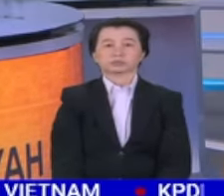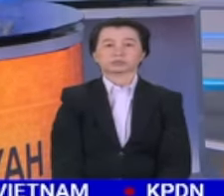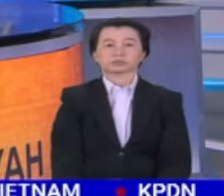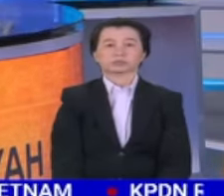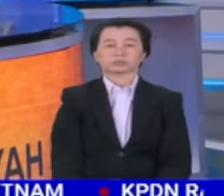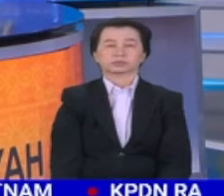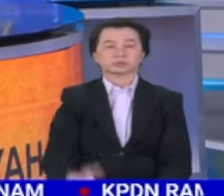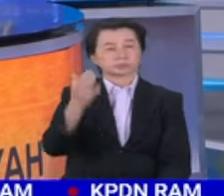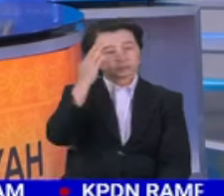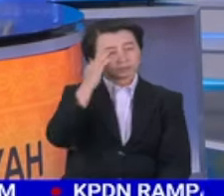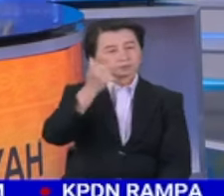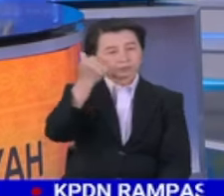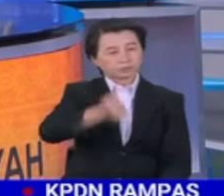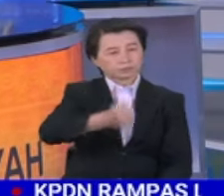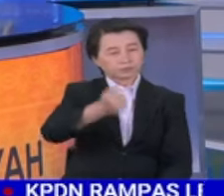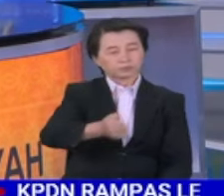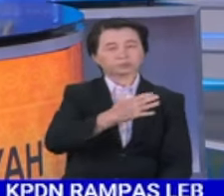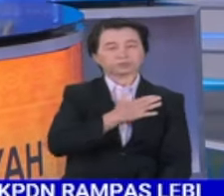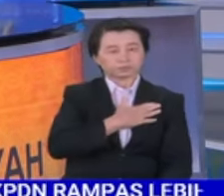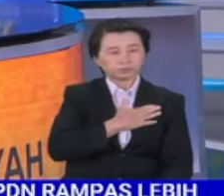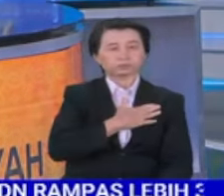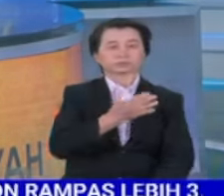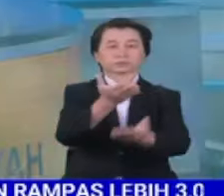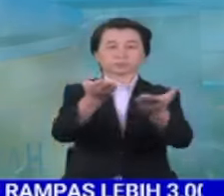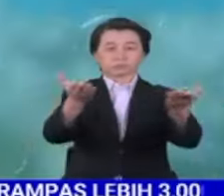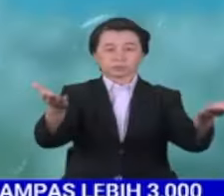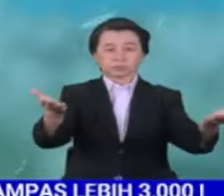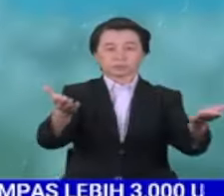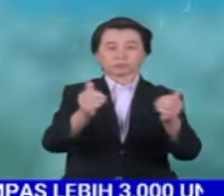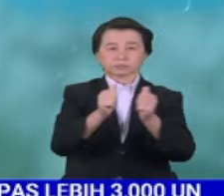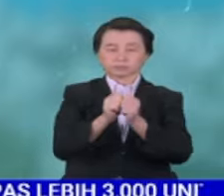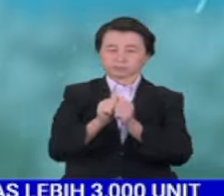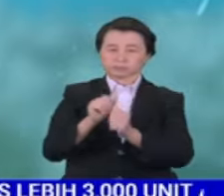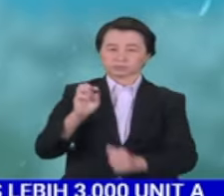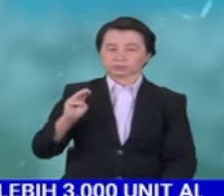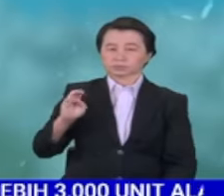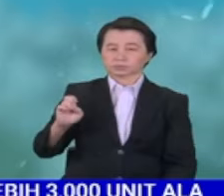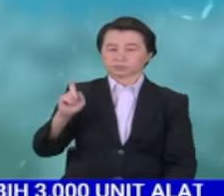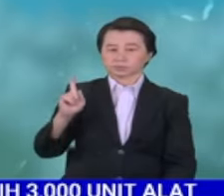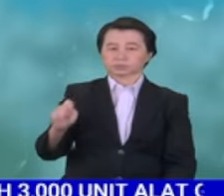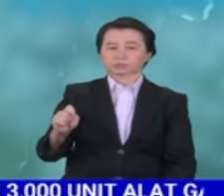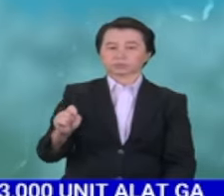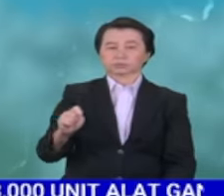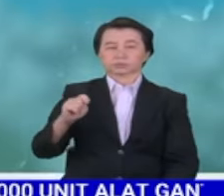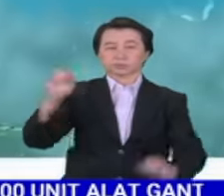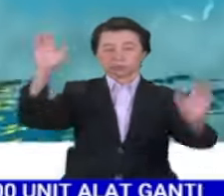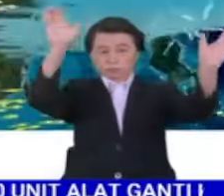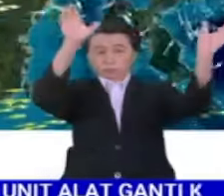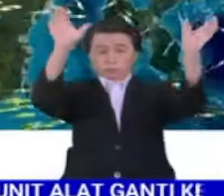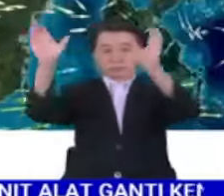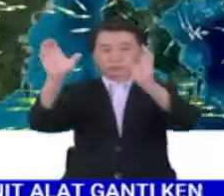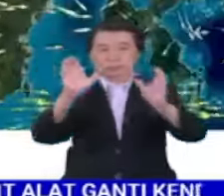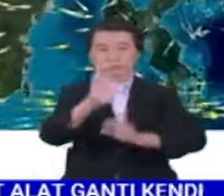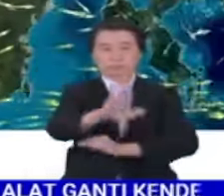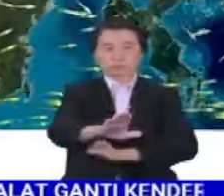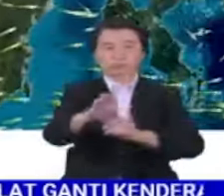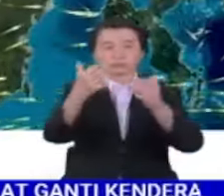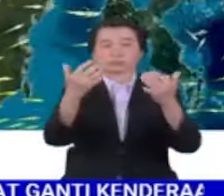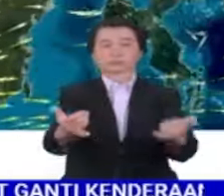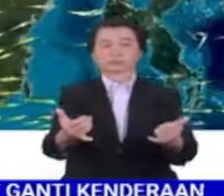Assalamualaikum dan salam hormat kepada semua penonton bersama untuk kita ikuti perkembangan cuaca pada peta